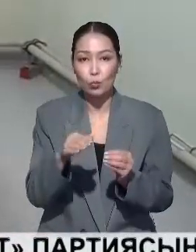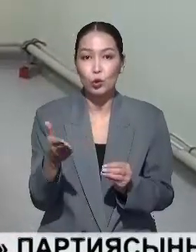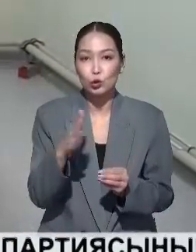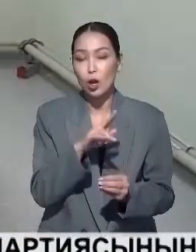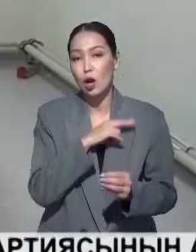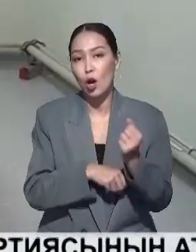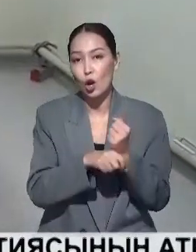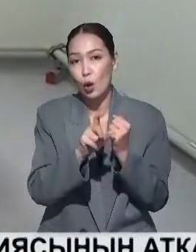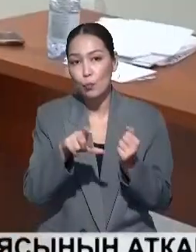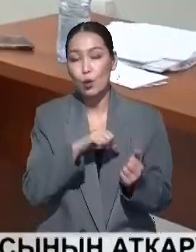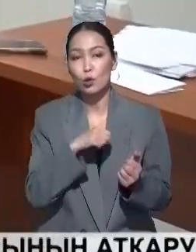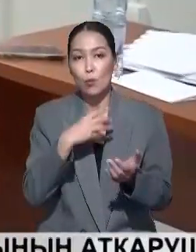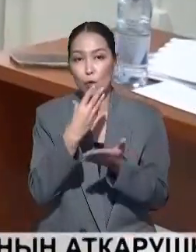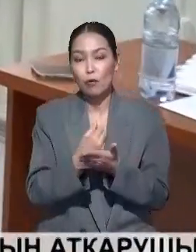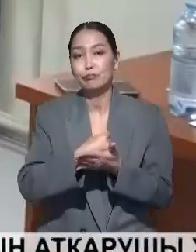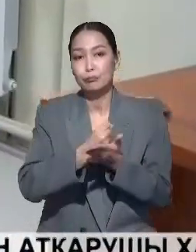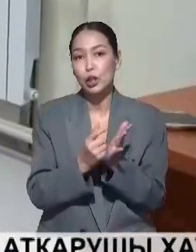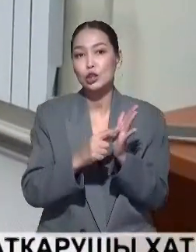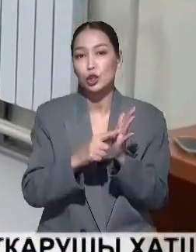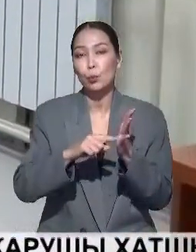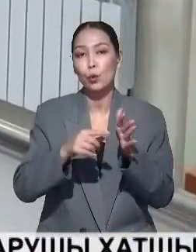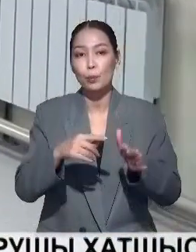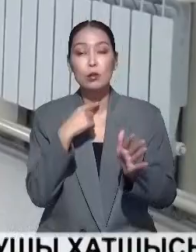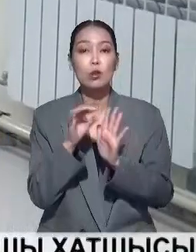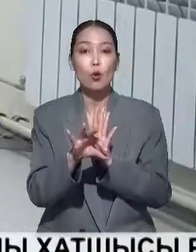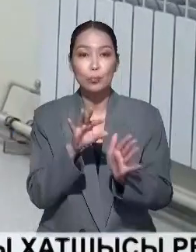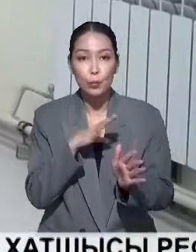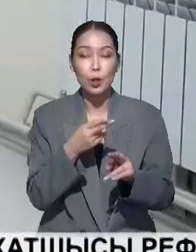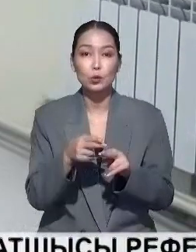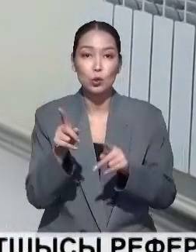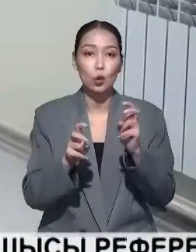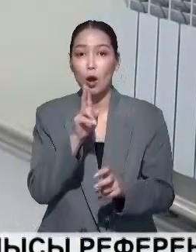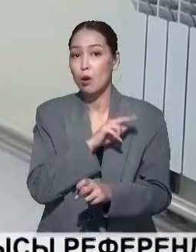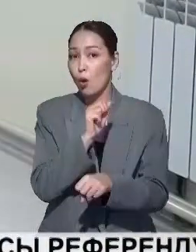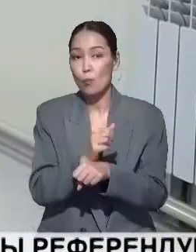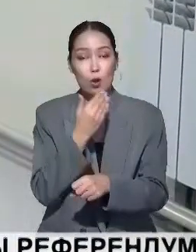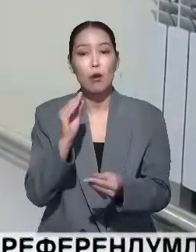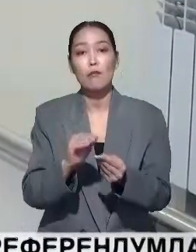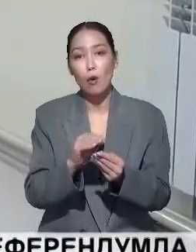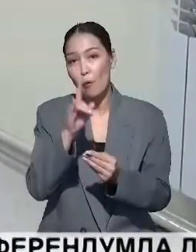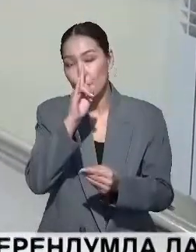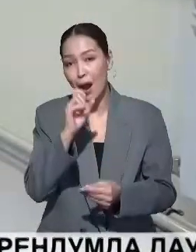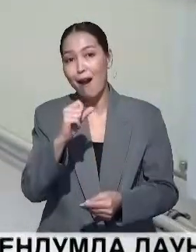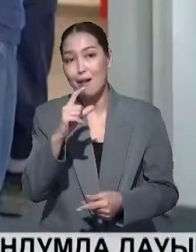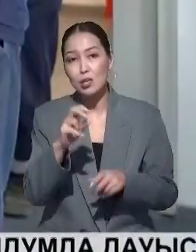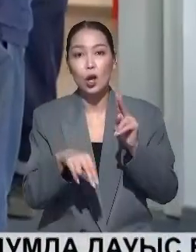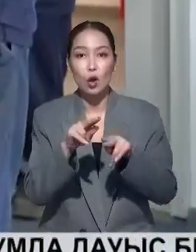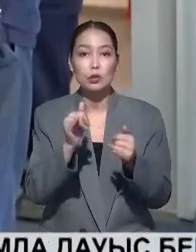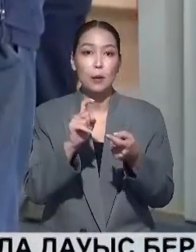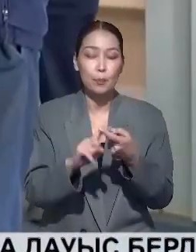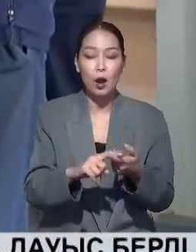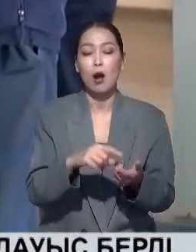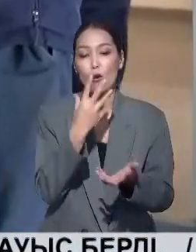бекітілген 7 пункте дауыс берді. Осылайша өндірістегі жұмыста тоқтамады, мұнайшылар АЕС құрылысына қатысты